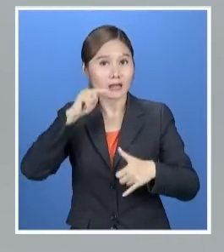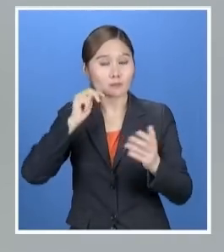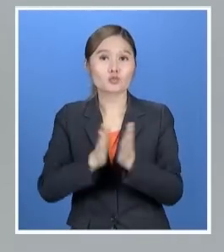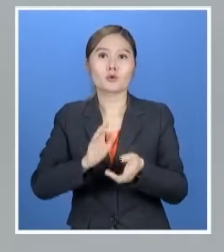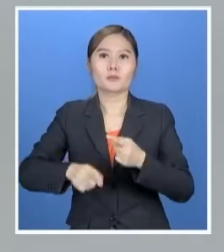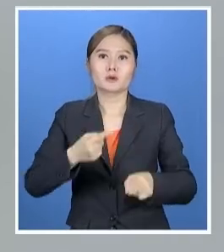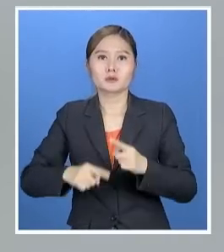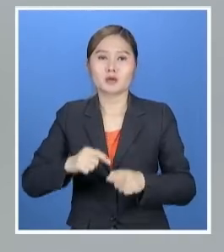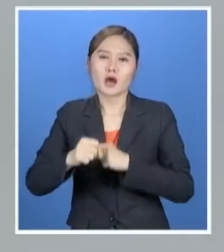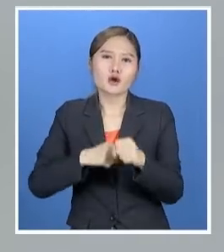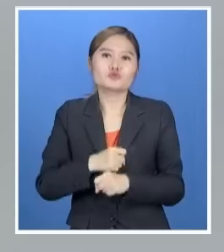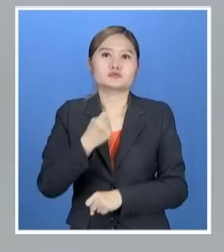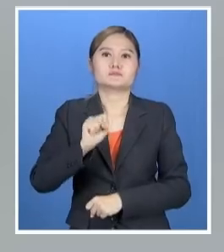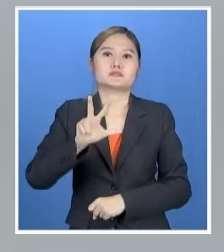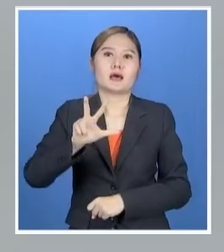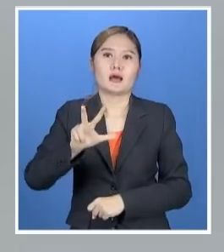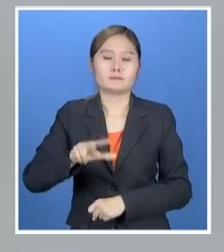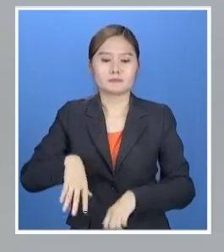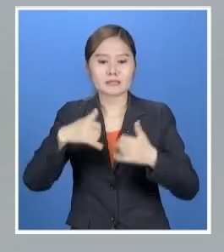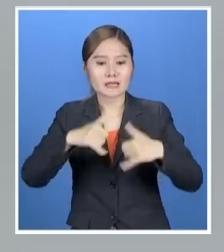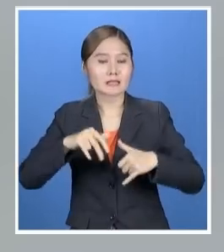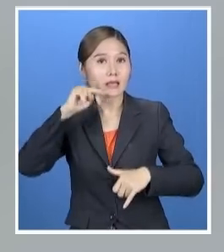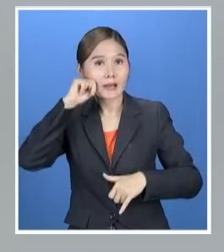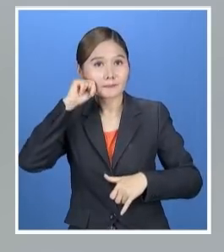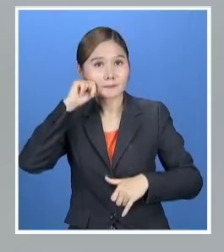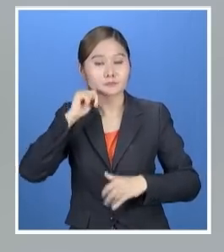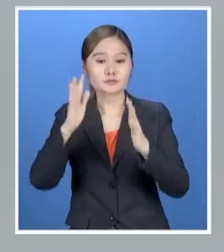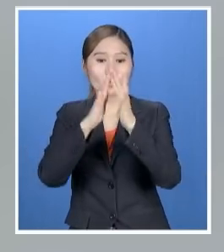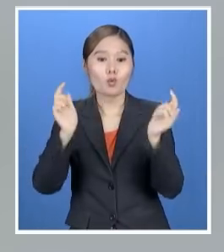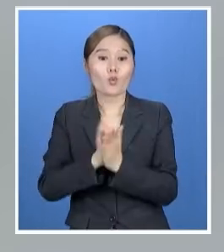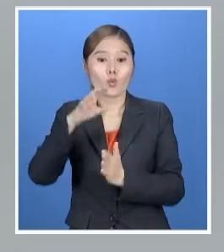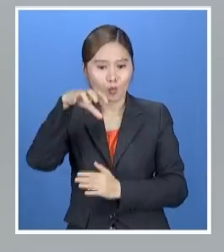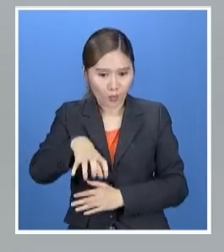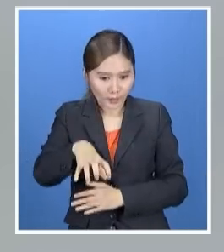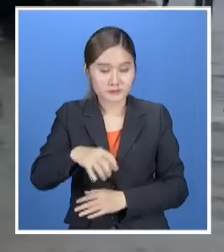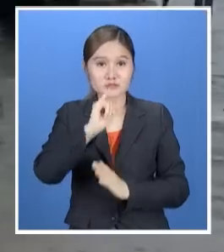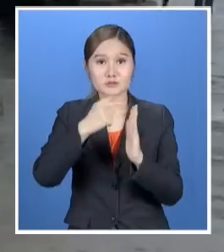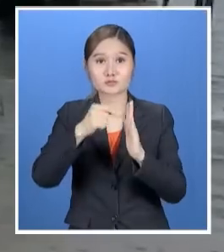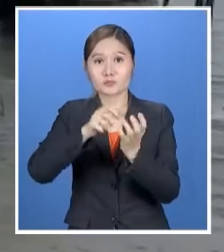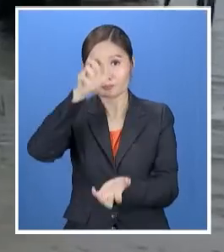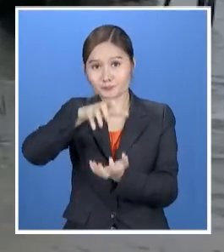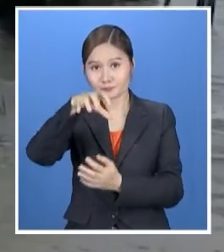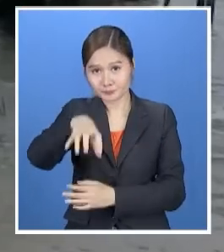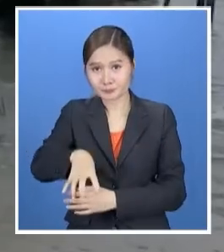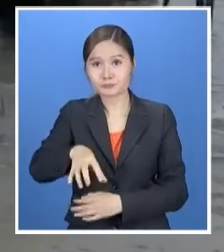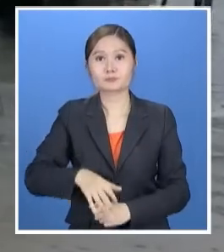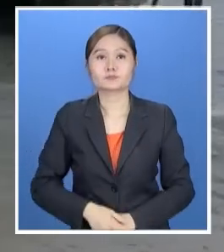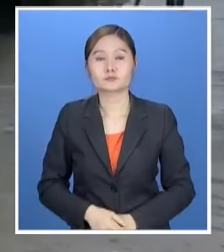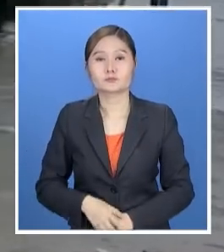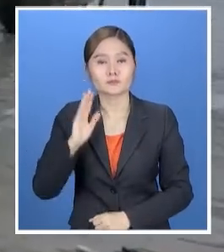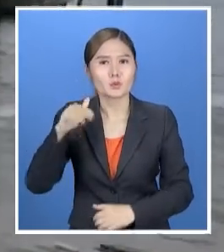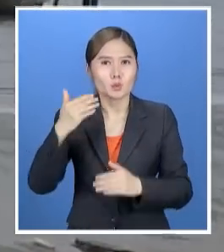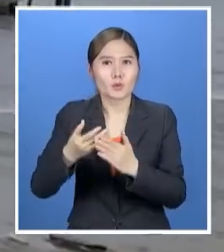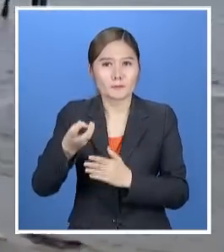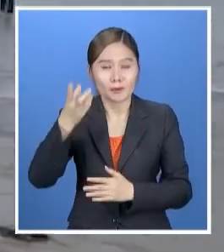พื่อนโอ้ยอายุ13ปีเท่านั้นเองค่ะไปเล่นน้ำอยู่ที่ท่าน้ำวัดบางฝ้ายที่พระประแดงจังหวัดสมุทรปราการแล้วสักพัก